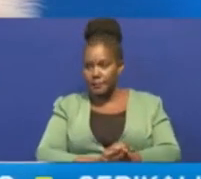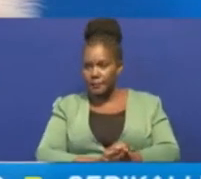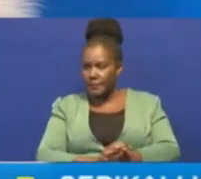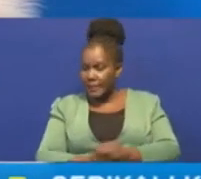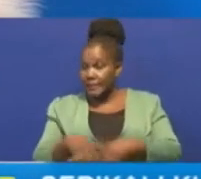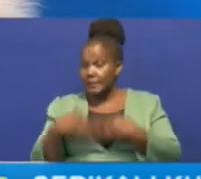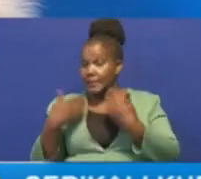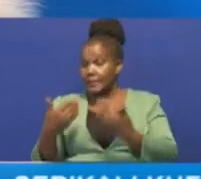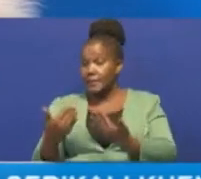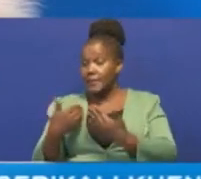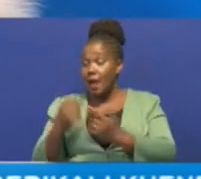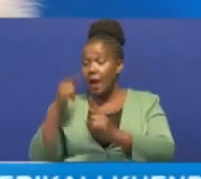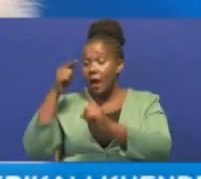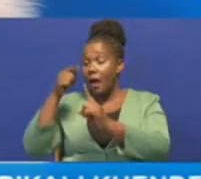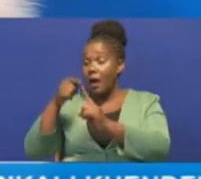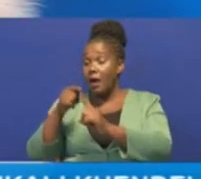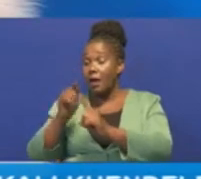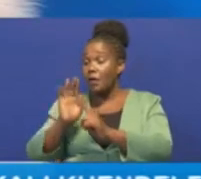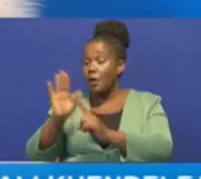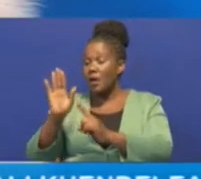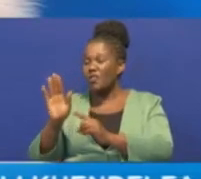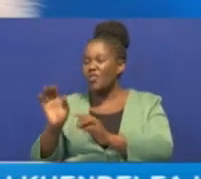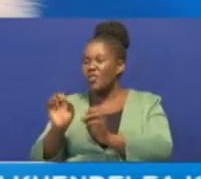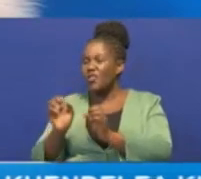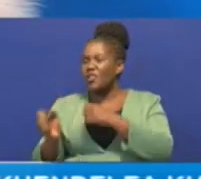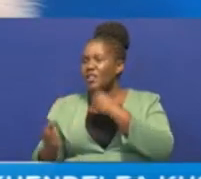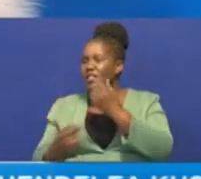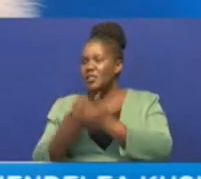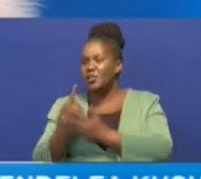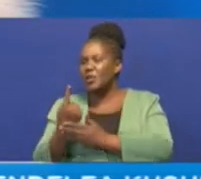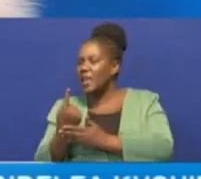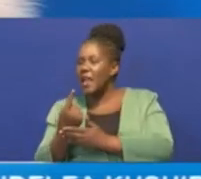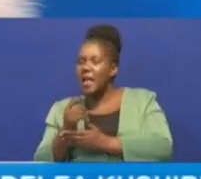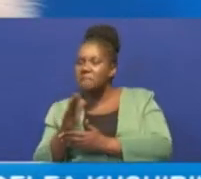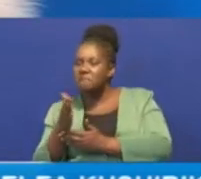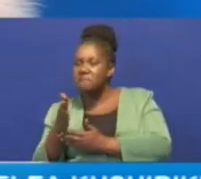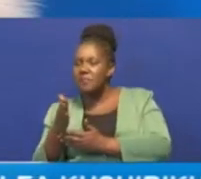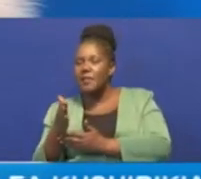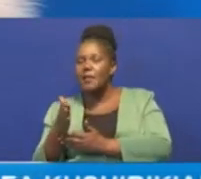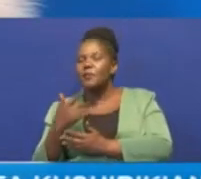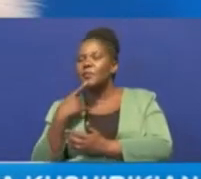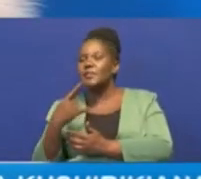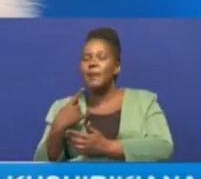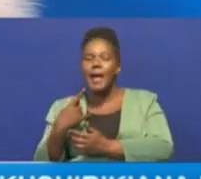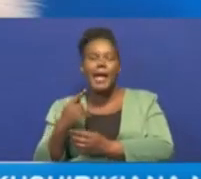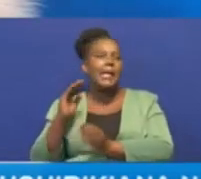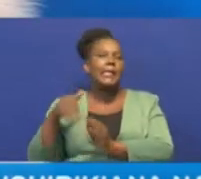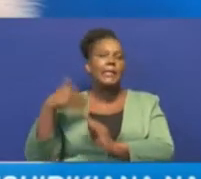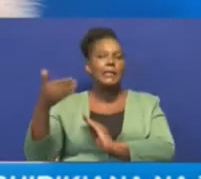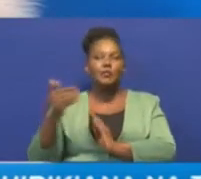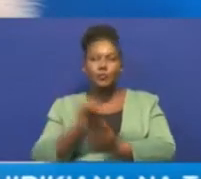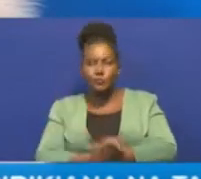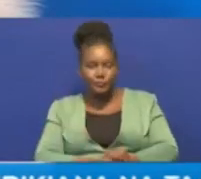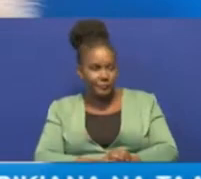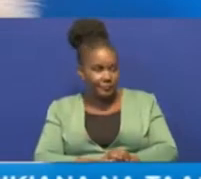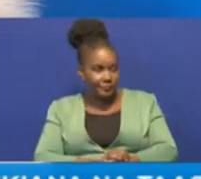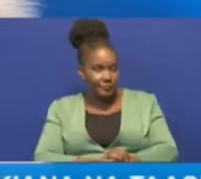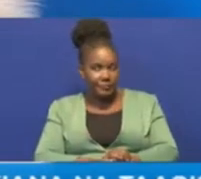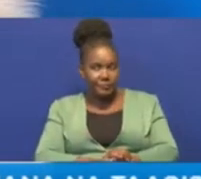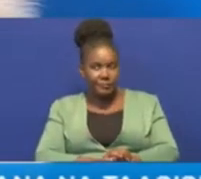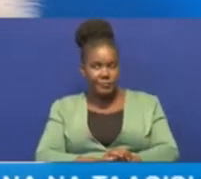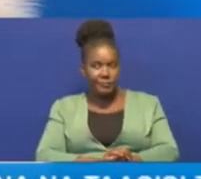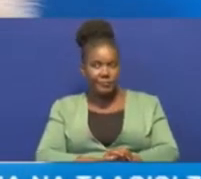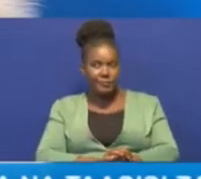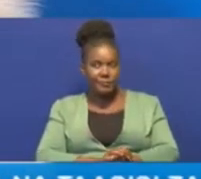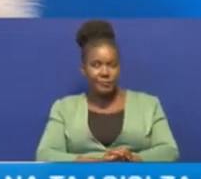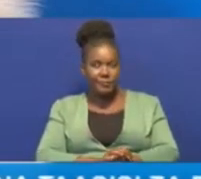unalitamani sana utasema kesho sababu pia wanadamu tuna hiyo nimemwona hata katika wale waliojiwa mwingine akasema mwaka huu haija mwaka kesho